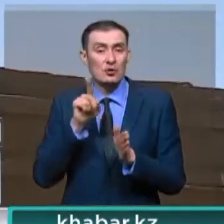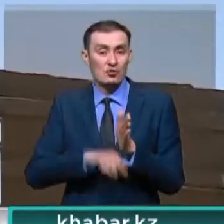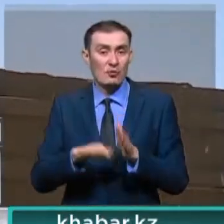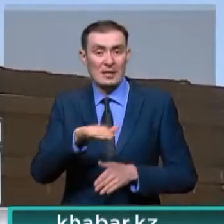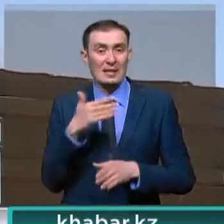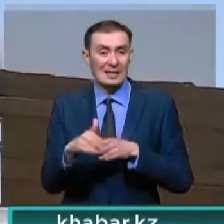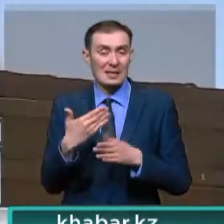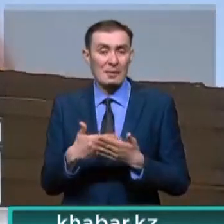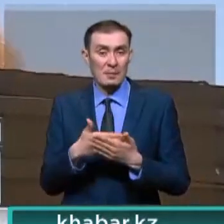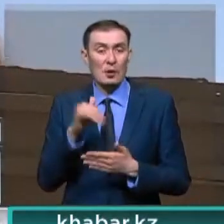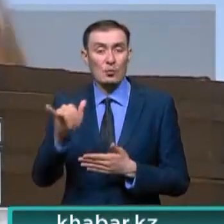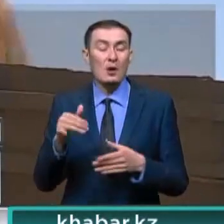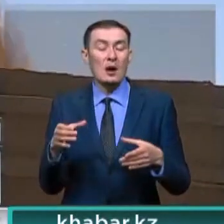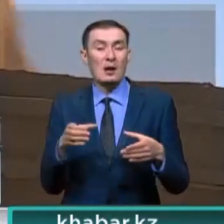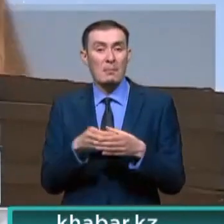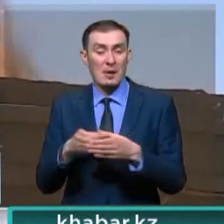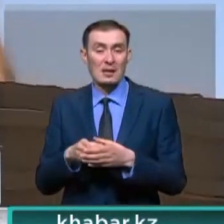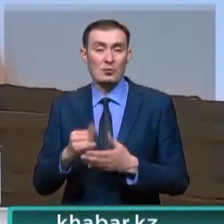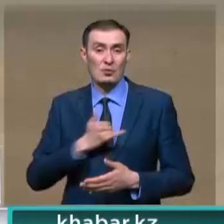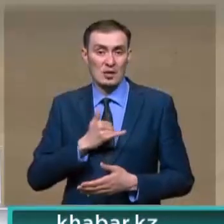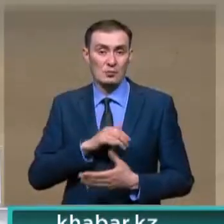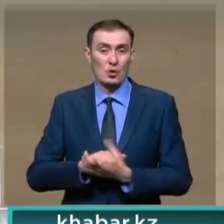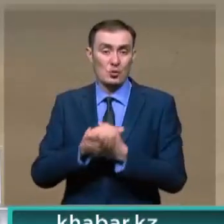как, к примеру, у наших партнеров по экономическому союзу.